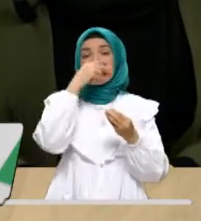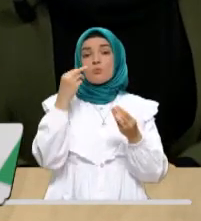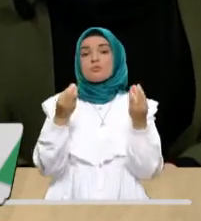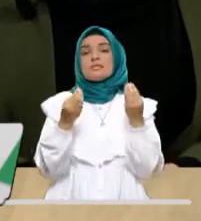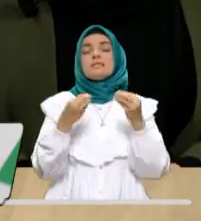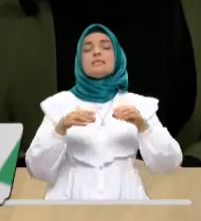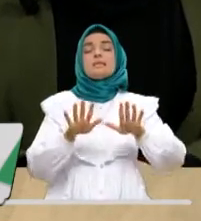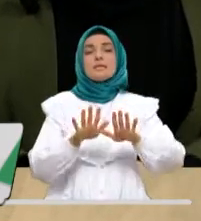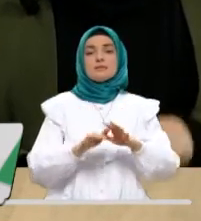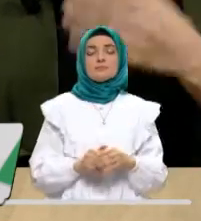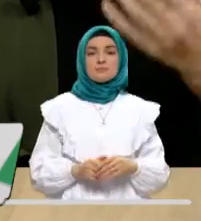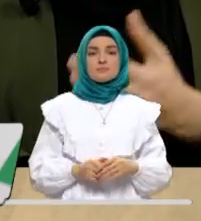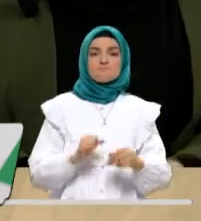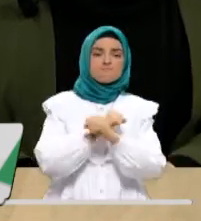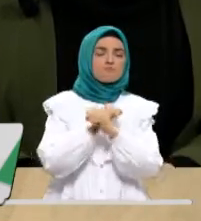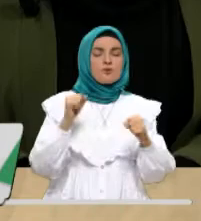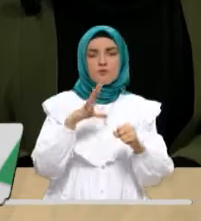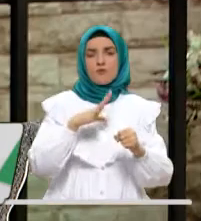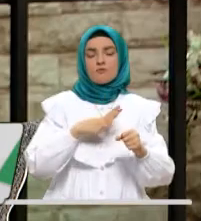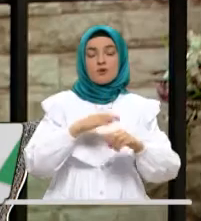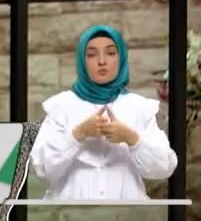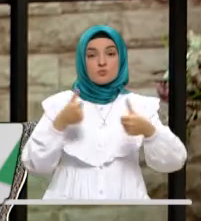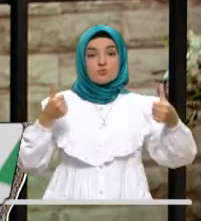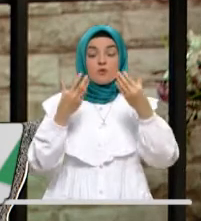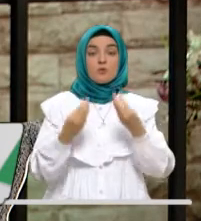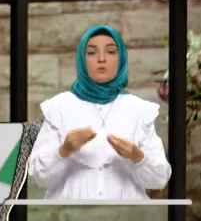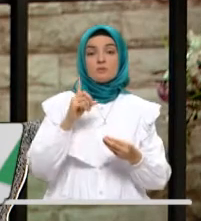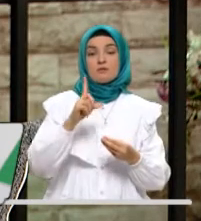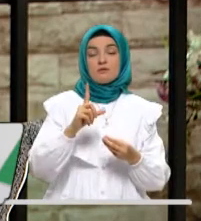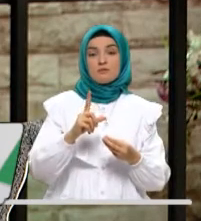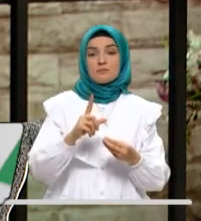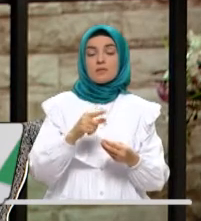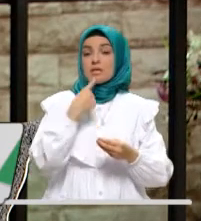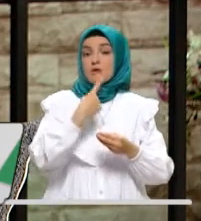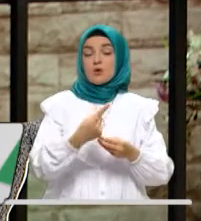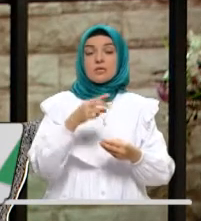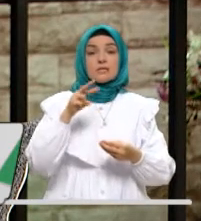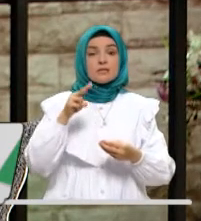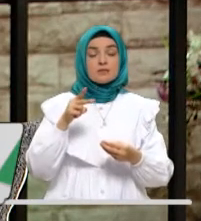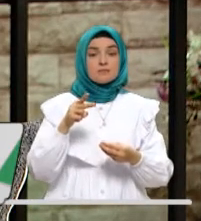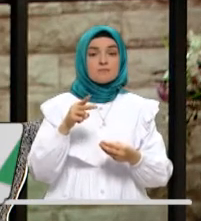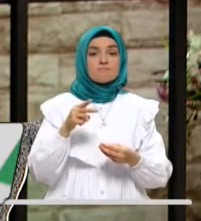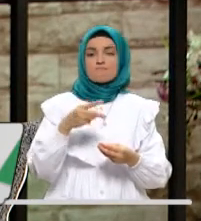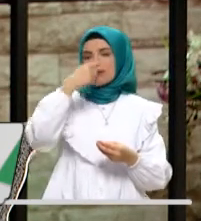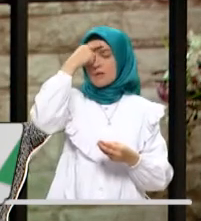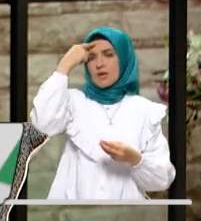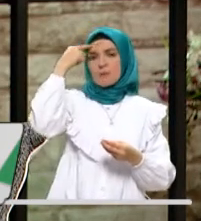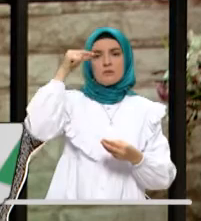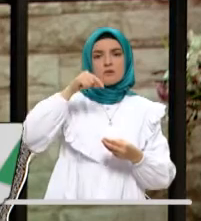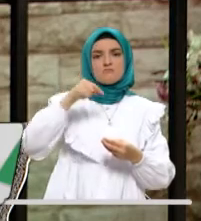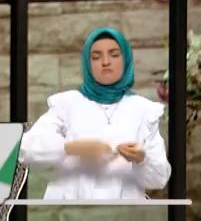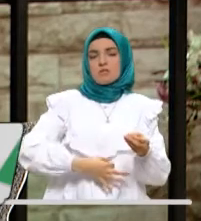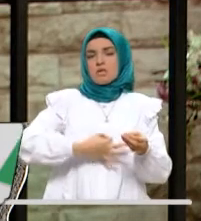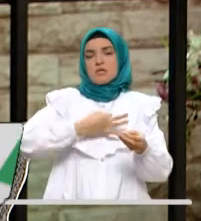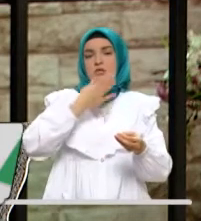şey değil. Aksine uzak durmak lazım. Belirttiğiniz gibi yani belki şu anda hissetmiyoruz ama